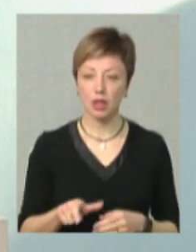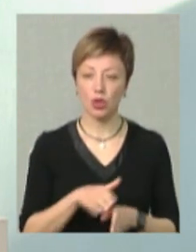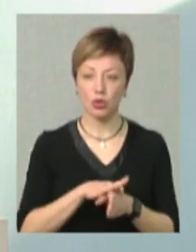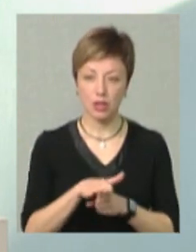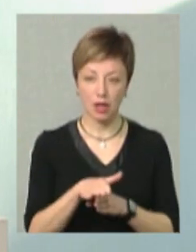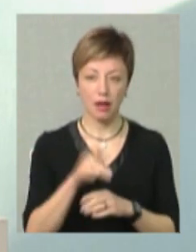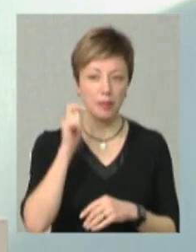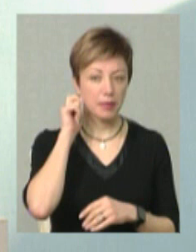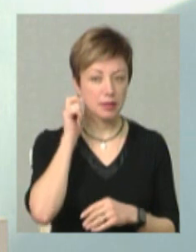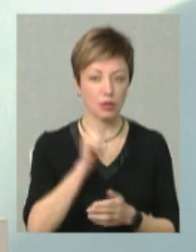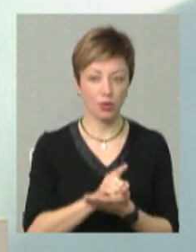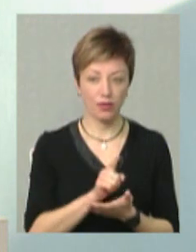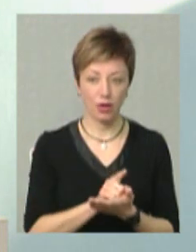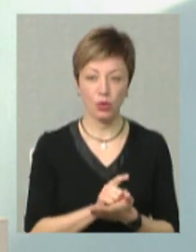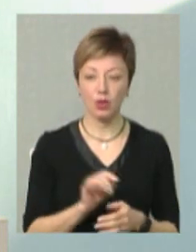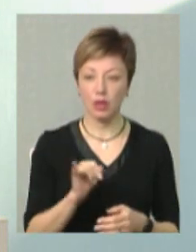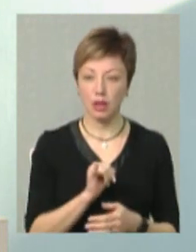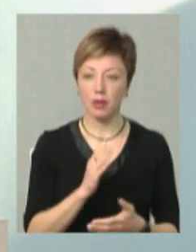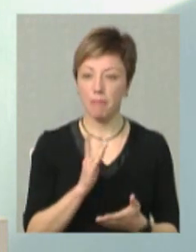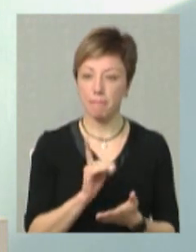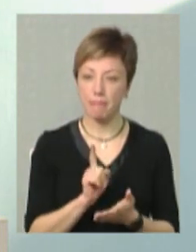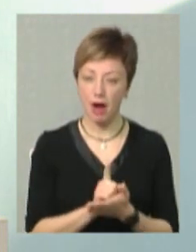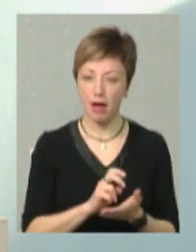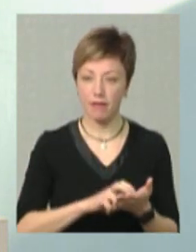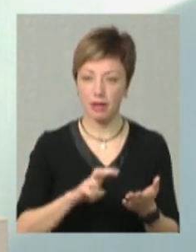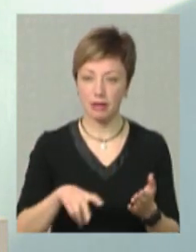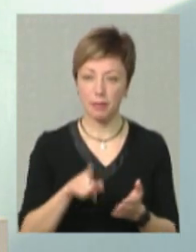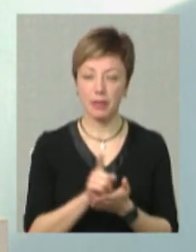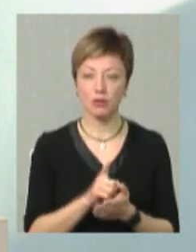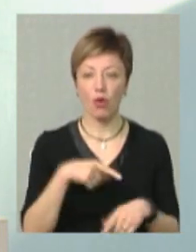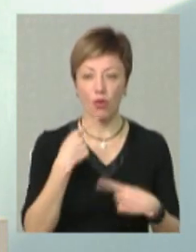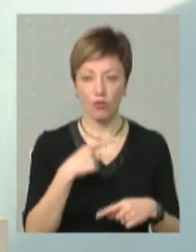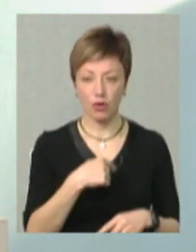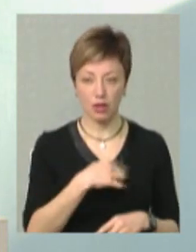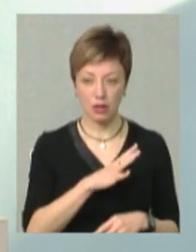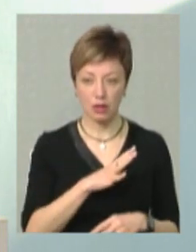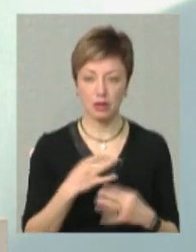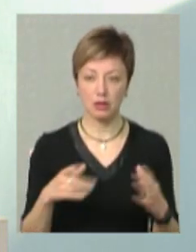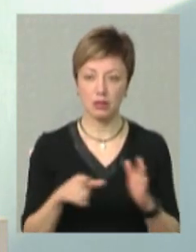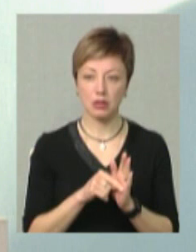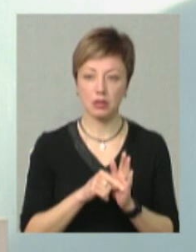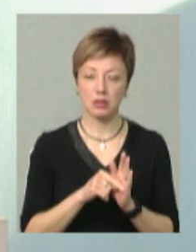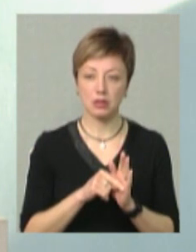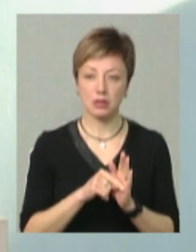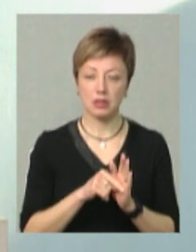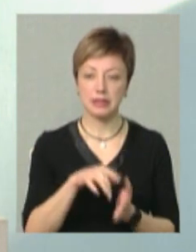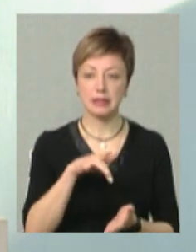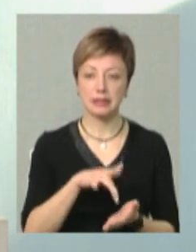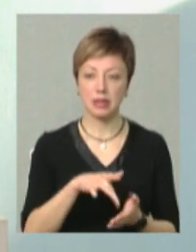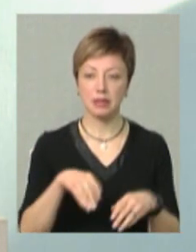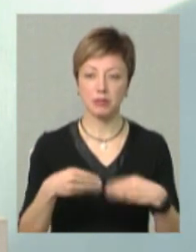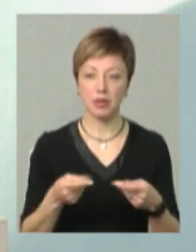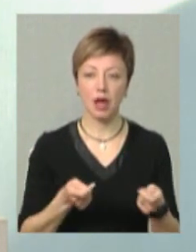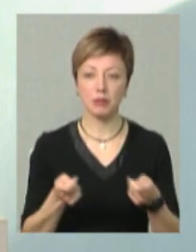досягла пенсійного віку і має вийти на пенсію. Говорила я із центрами